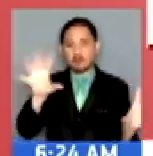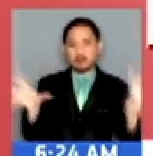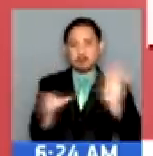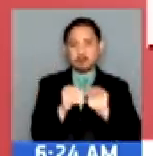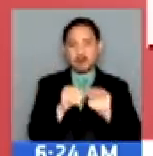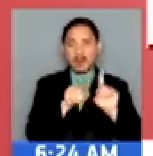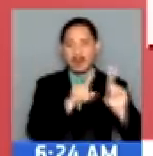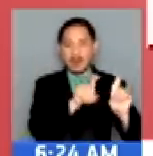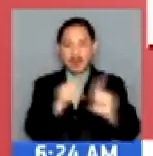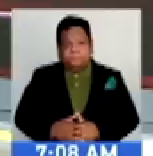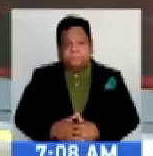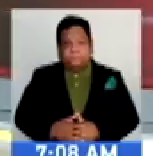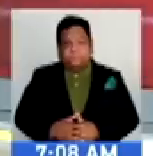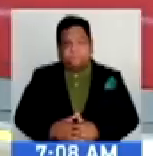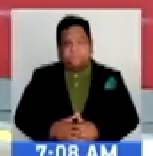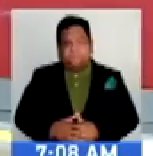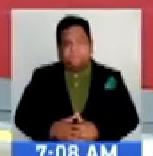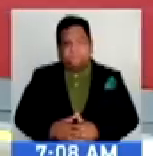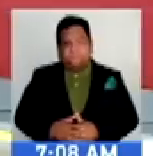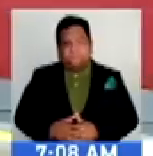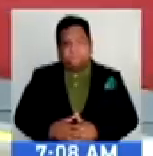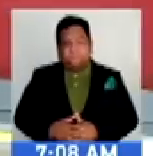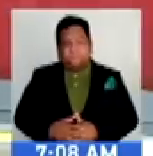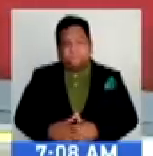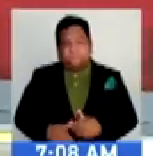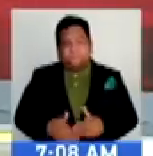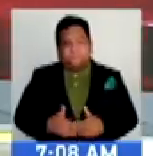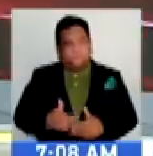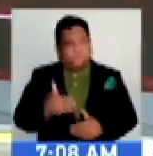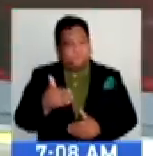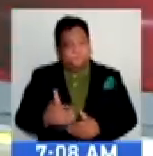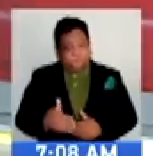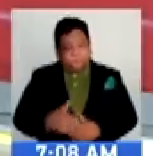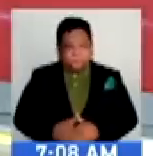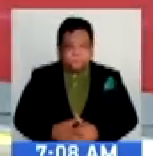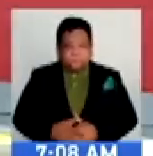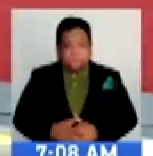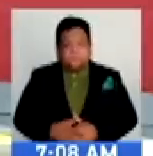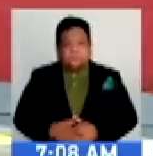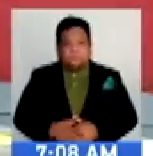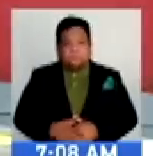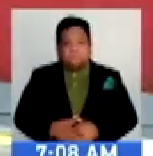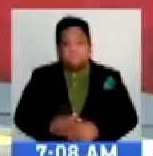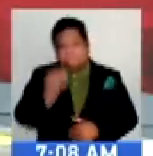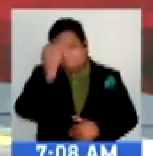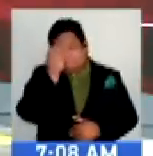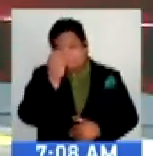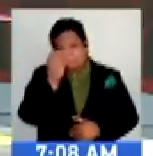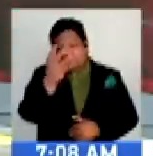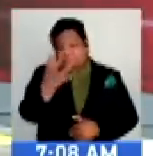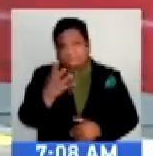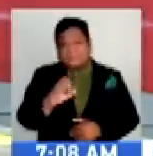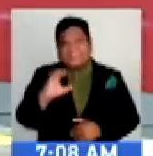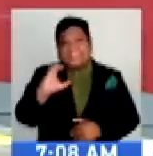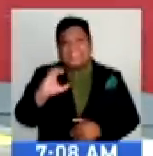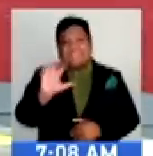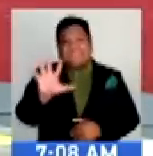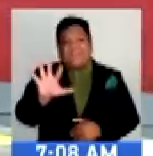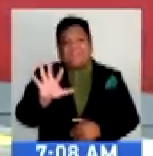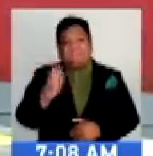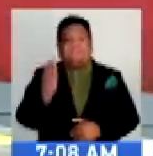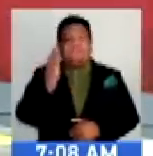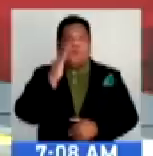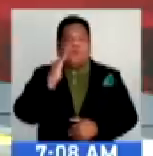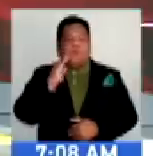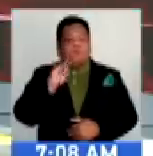hanggang 29. Pansamantala, isasara simula bukas ang tatlong lane sa C5 para sa North Pasig Package 1